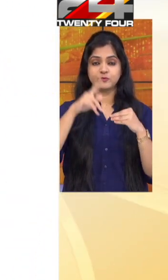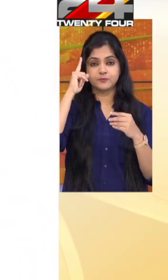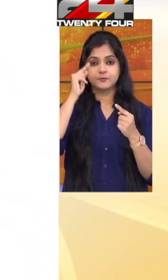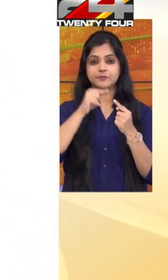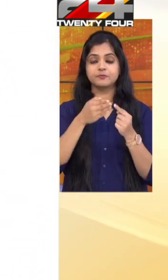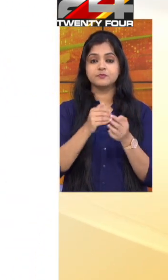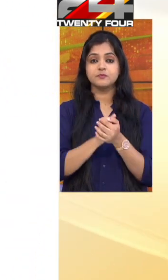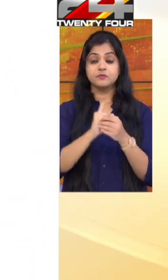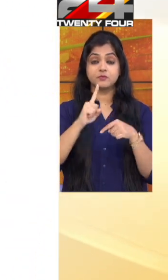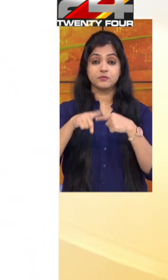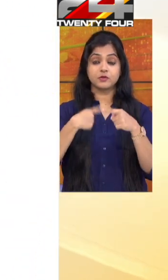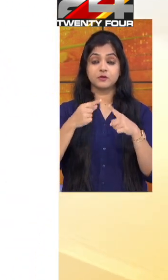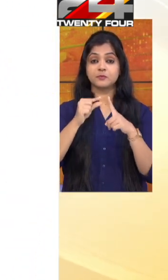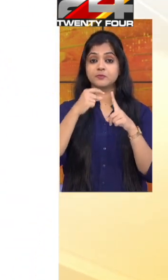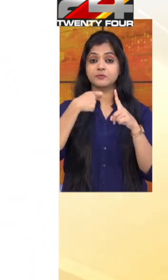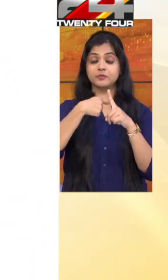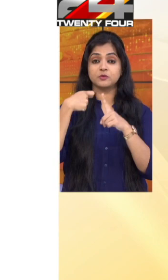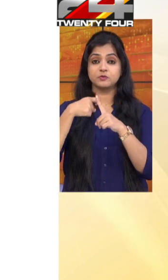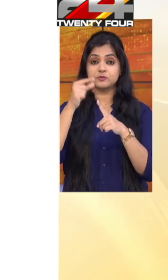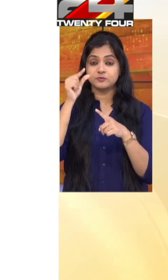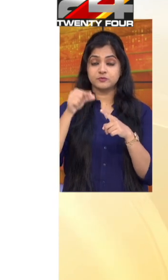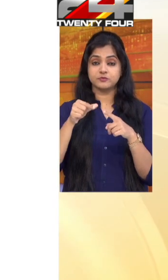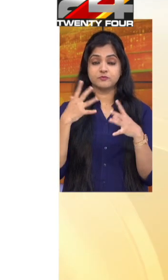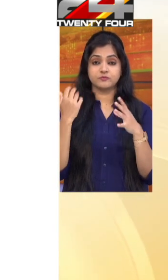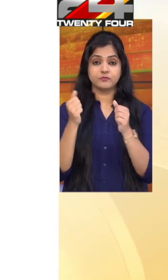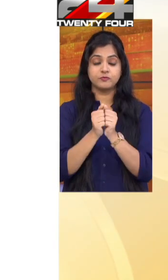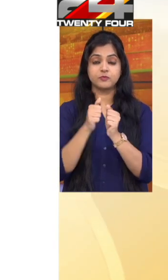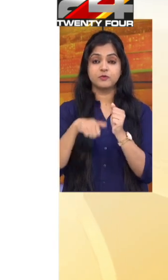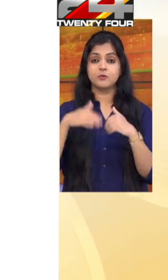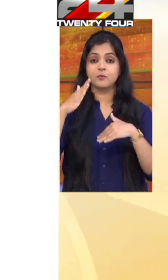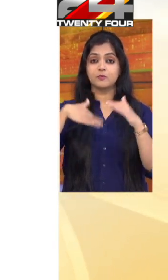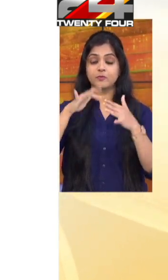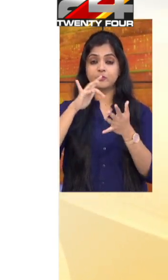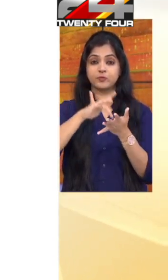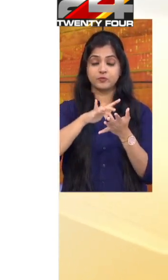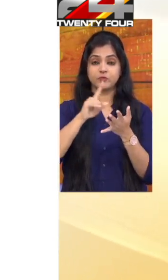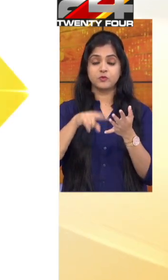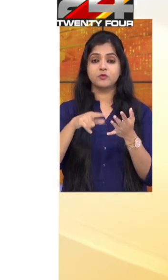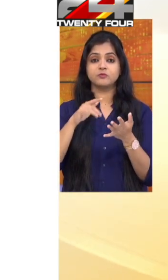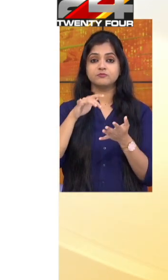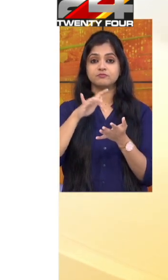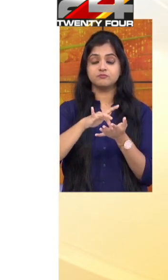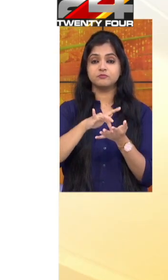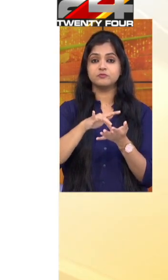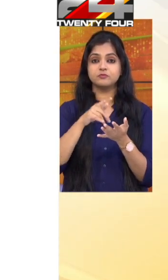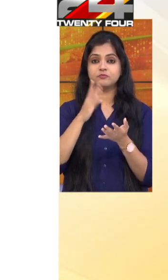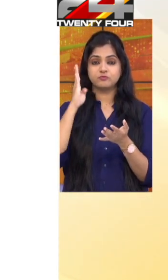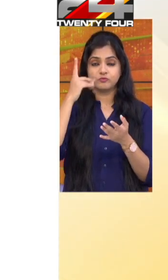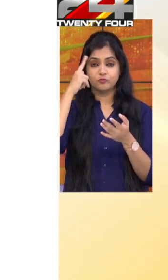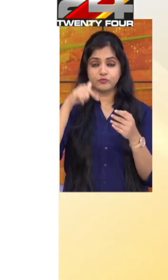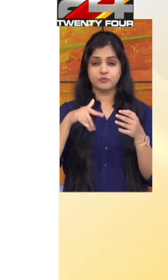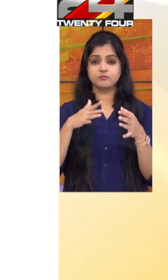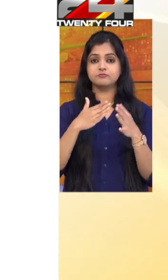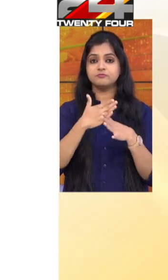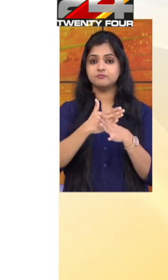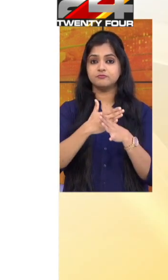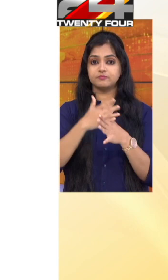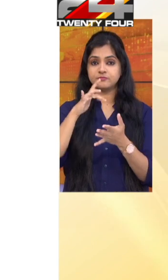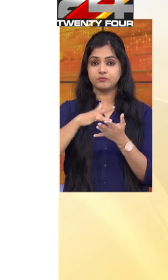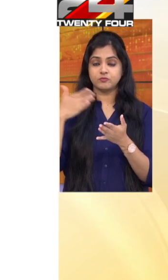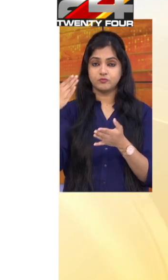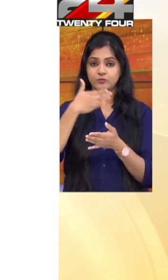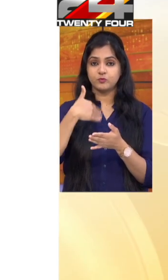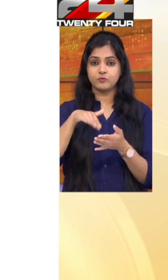അതിനൊപ്പം തന്നെ നാളെ പി കെ കുഞ്ഞാലിക്കുട്ടിക്കൊപ്പം മലപ്പുറത്ത് ഒരു പൊതുപരിപാടിയിൽ കെ എം ഷാജി വേദി പങ്കിടുന്നുമുണ്ട്.